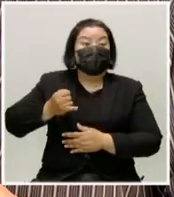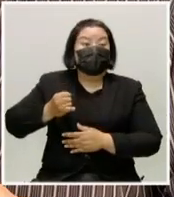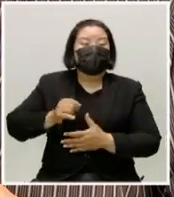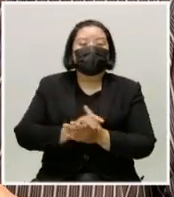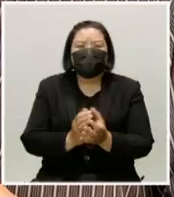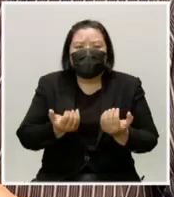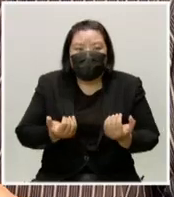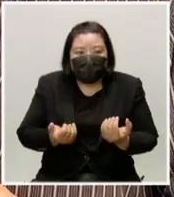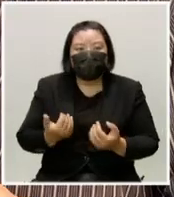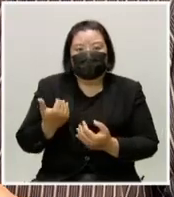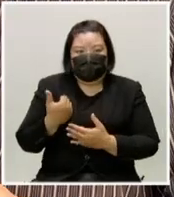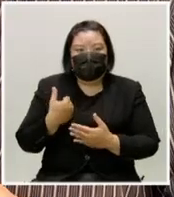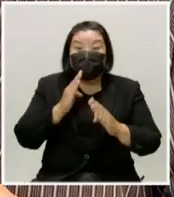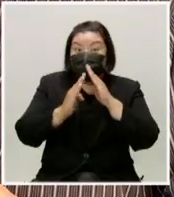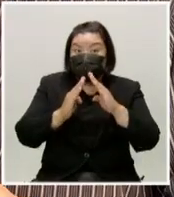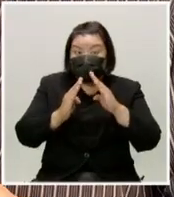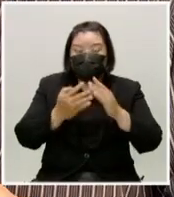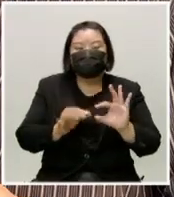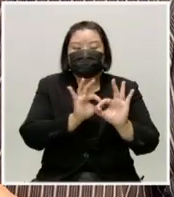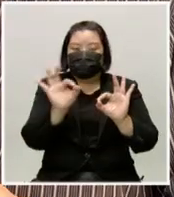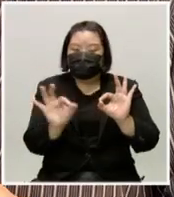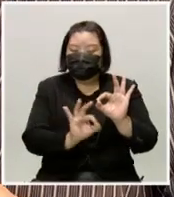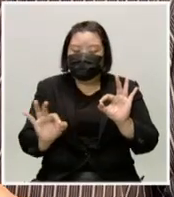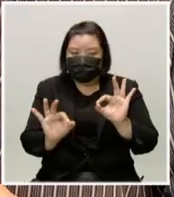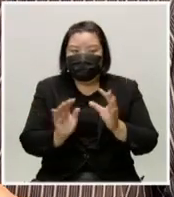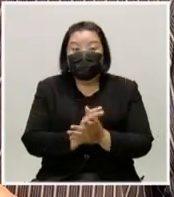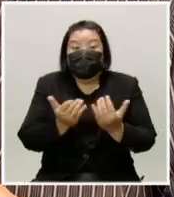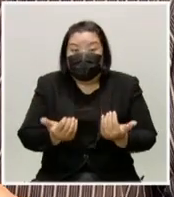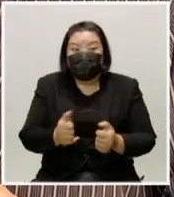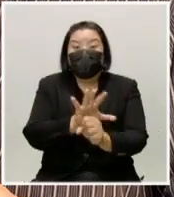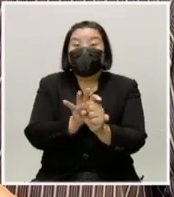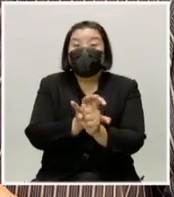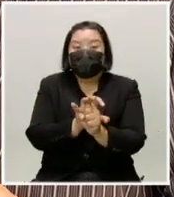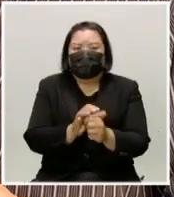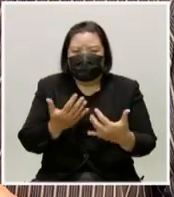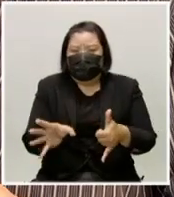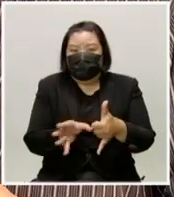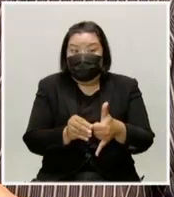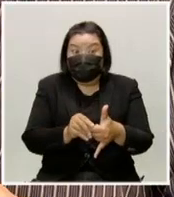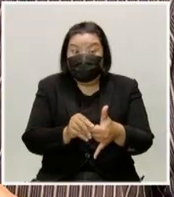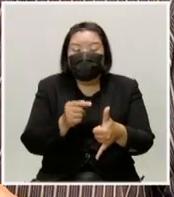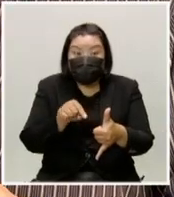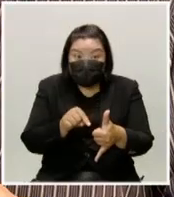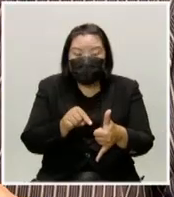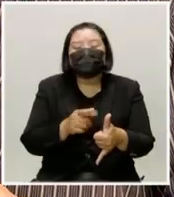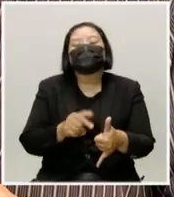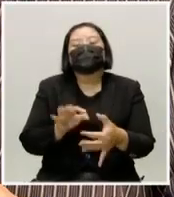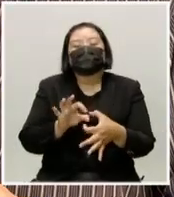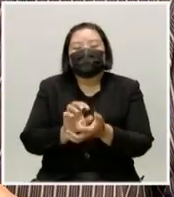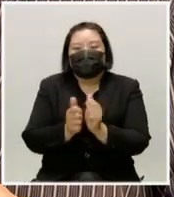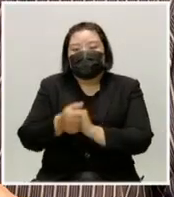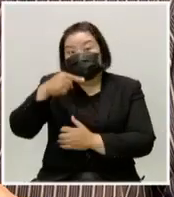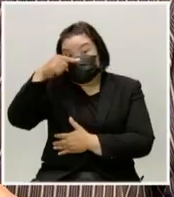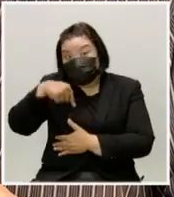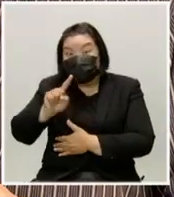ท่านโพสต์ข้อความใน Facebook ส่วนตัวระบุว่าโควิด-19 พบเชื้อสายพันธุ์ไทยในอังกฤษเบื้องต้นวัคซีนหลัก